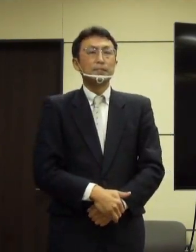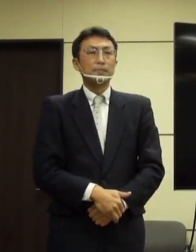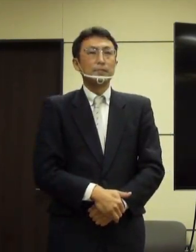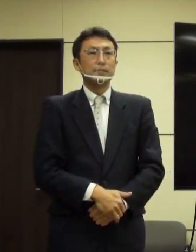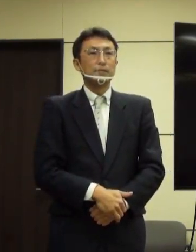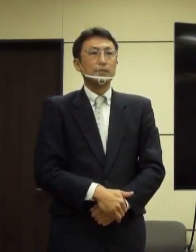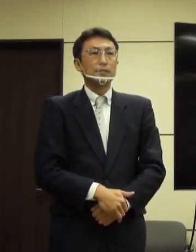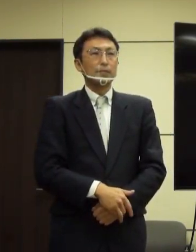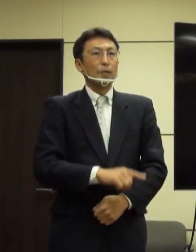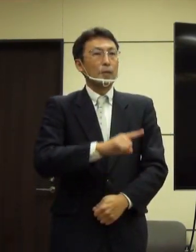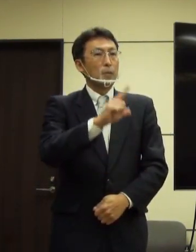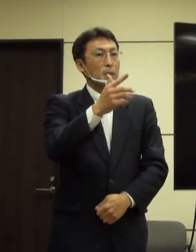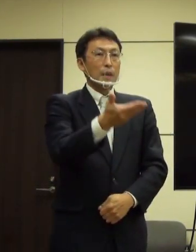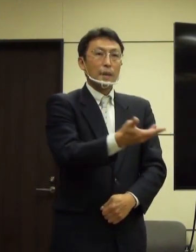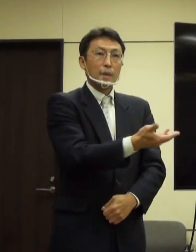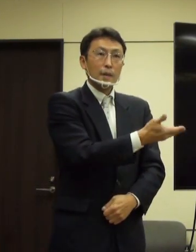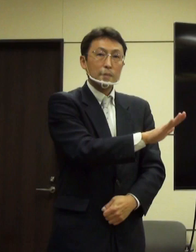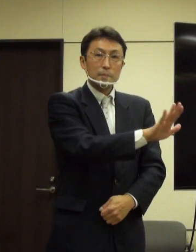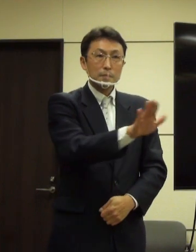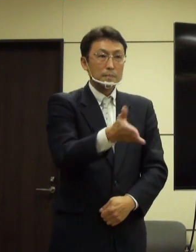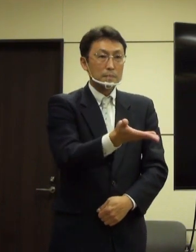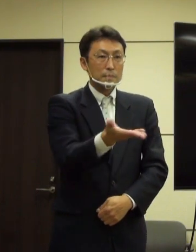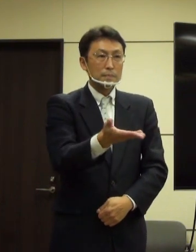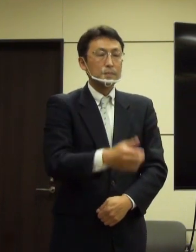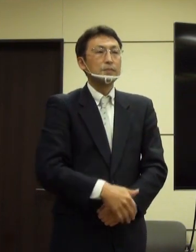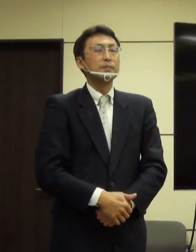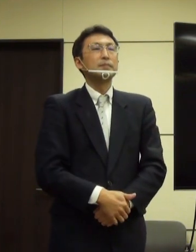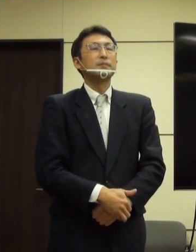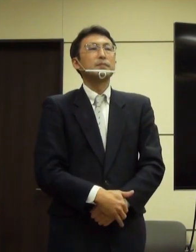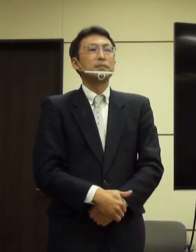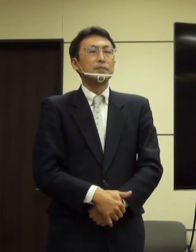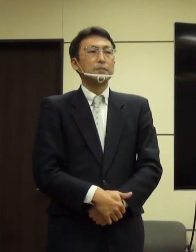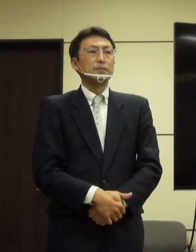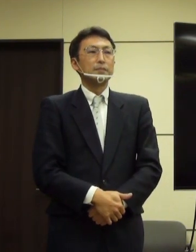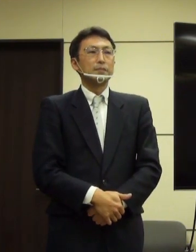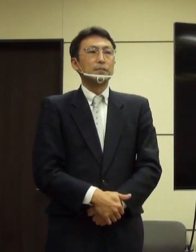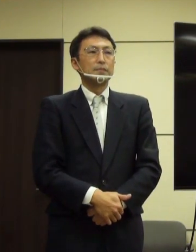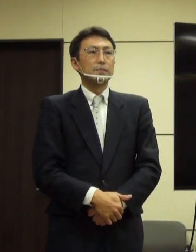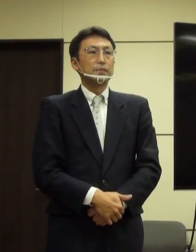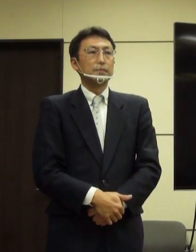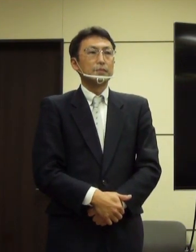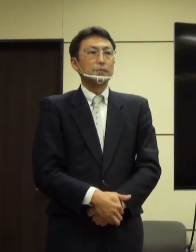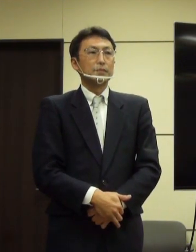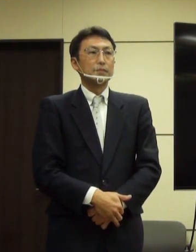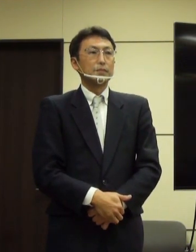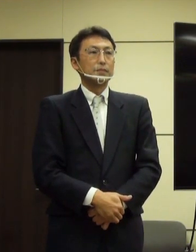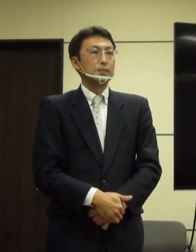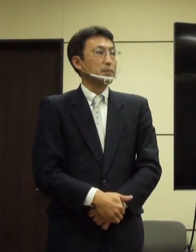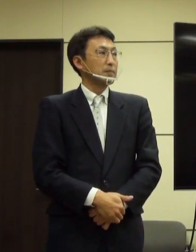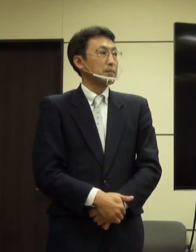他よろしいでしょうか設計型指車4 se